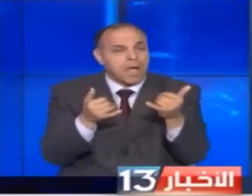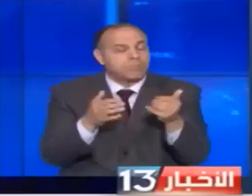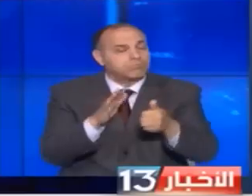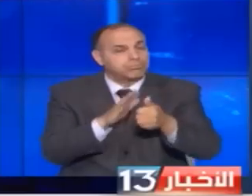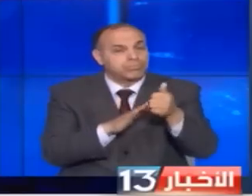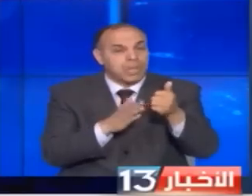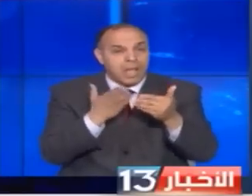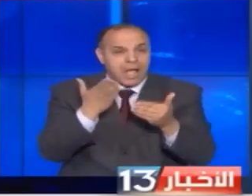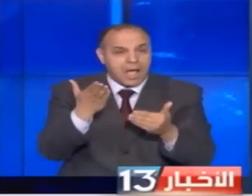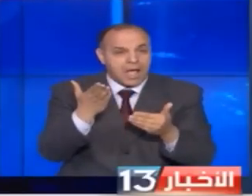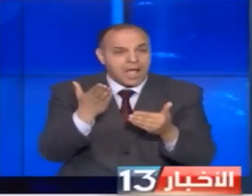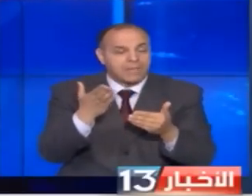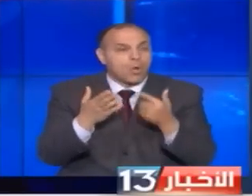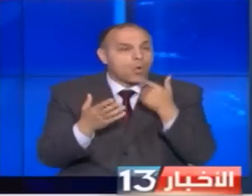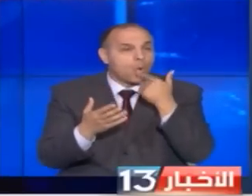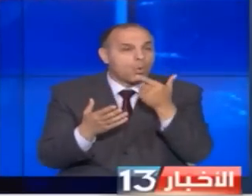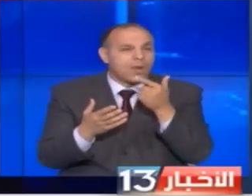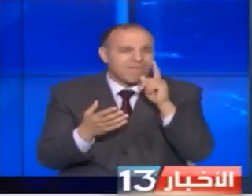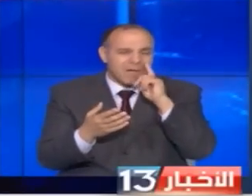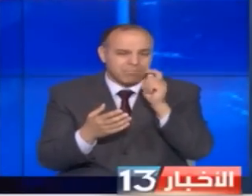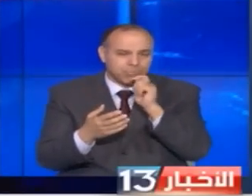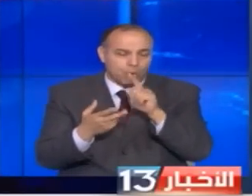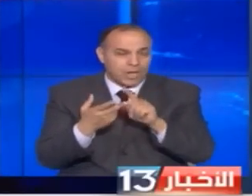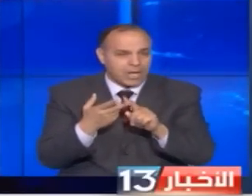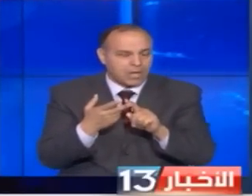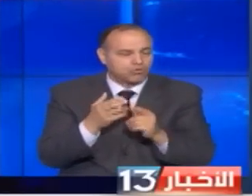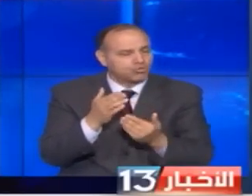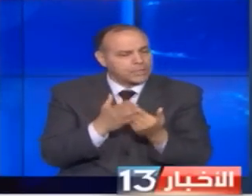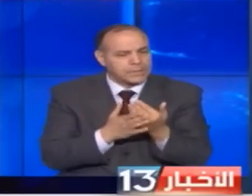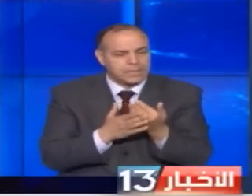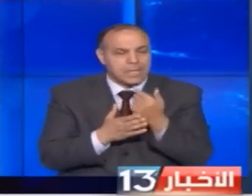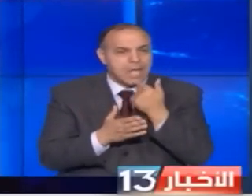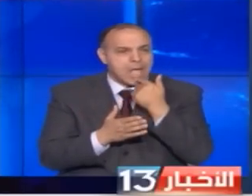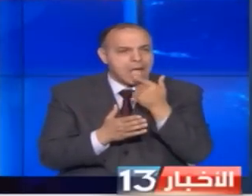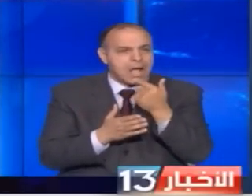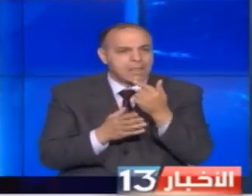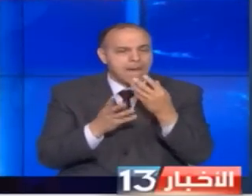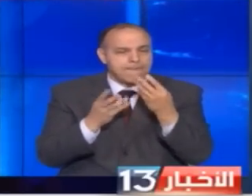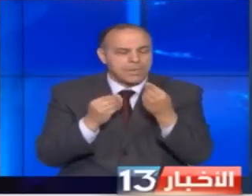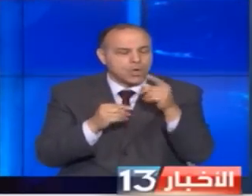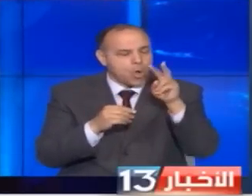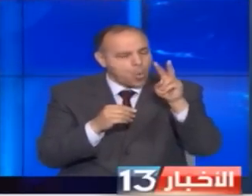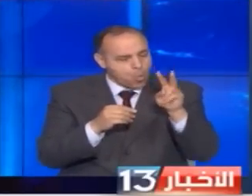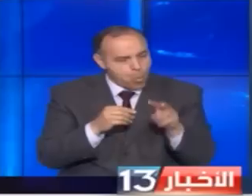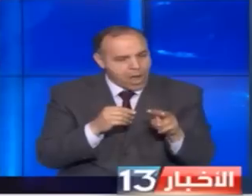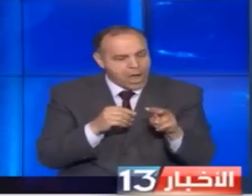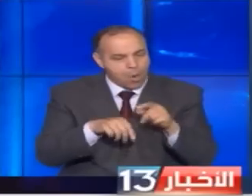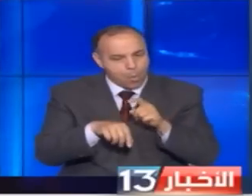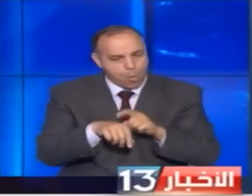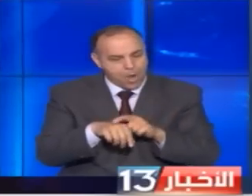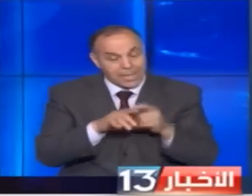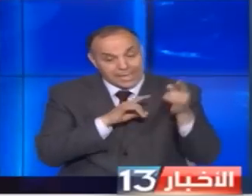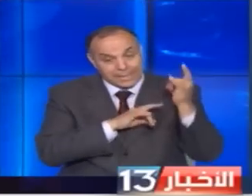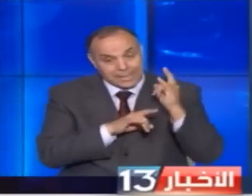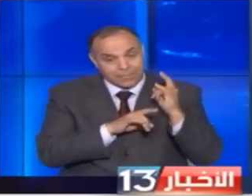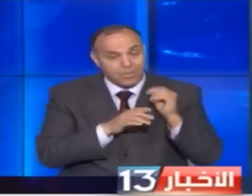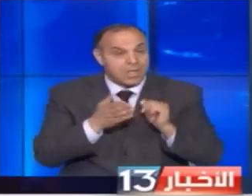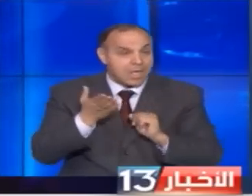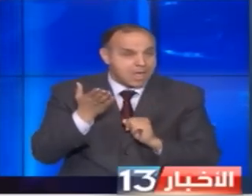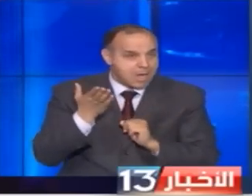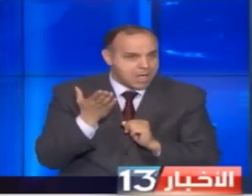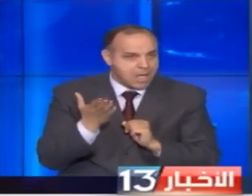افردت الفروض عبد الله ب يعنيه جديده عكست فيها واقعه في هذه الفتره من تاريخه